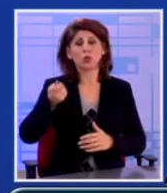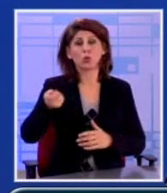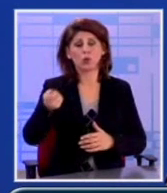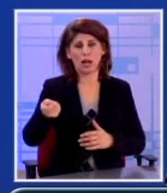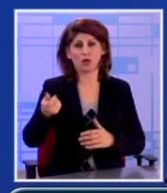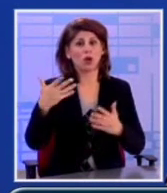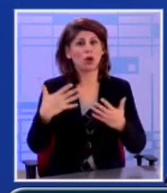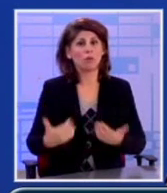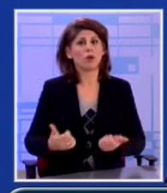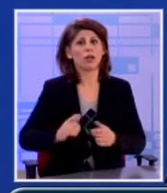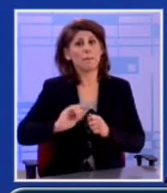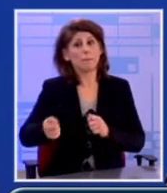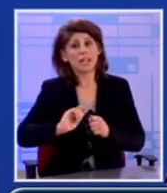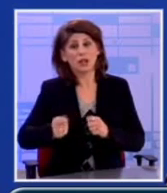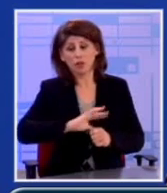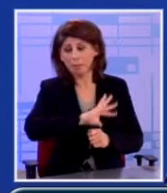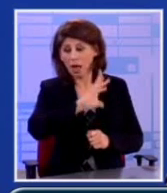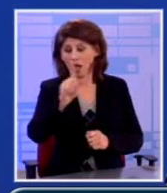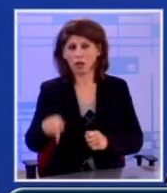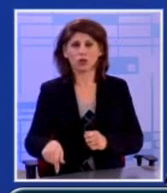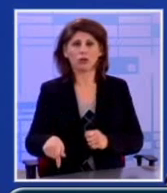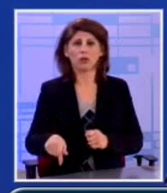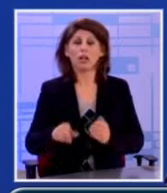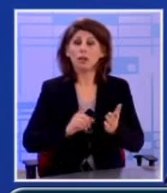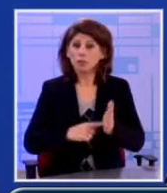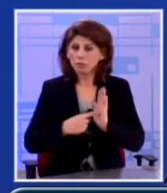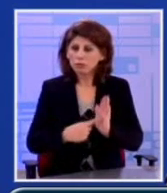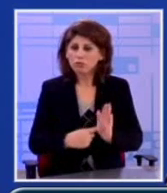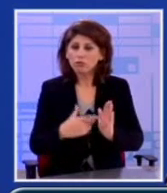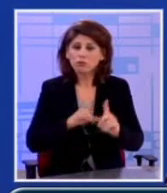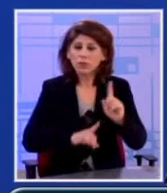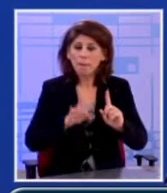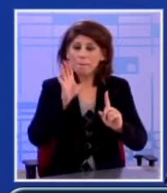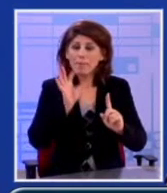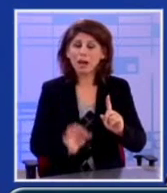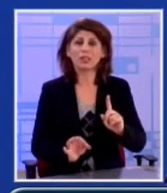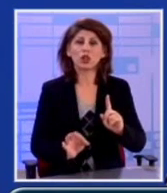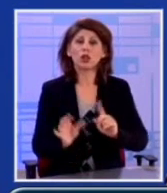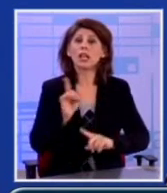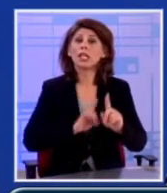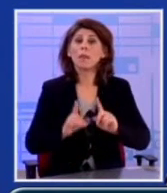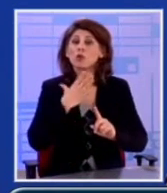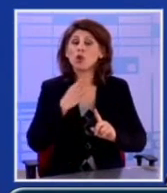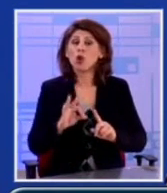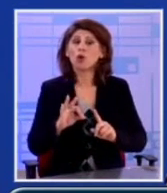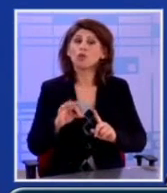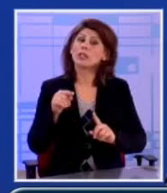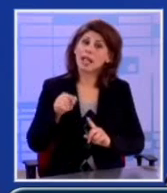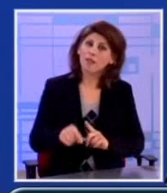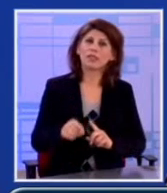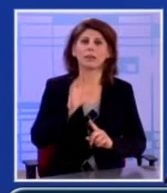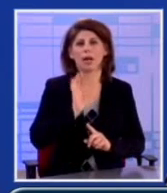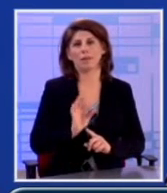ήδη αποπληρωθεί και μένει να αποτυπωθεί πλήρως. Ποια είναι η πραγματικότητα και για ποιους λόγους είναι αυτή